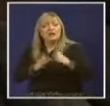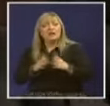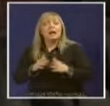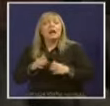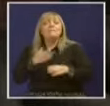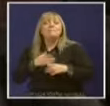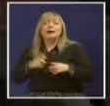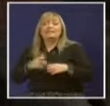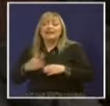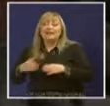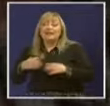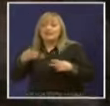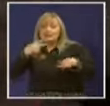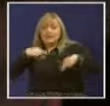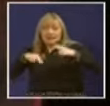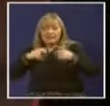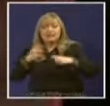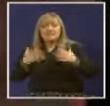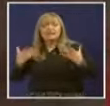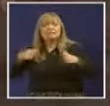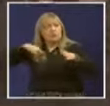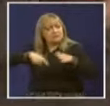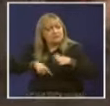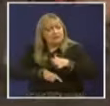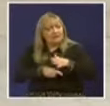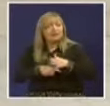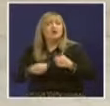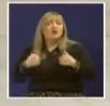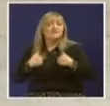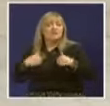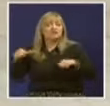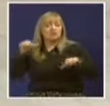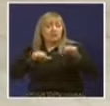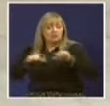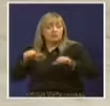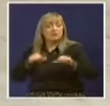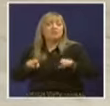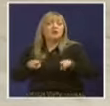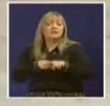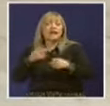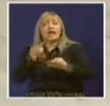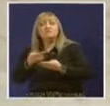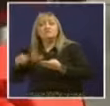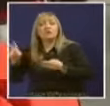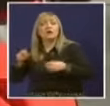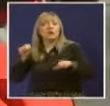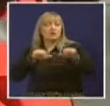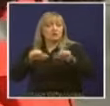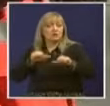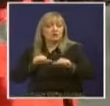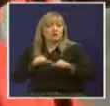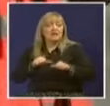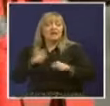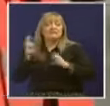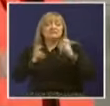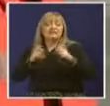се анализира много детайлно, както в нашата лаборатория, така и в независима лаборатория. От завода в Девня подкрепят новите